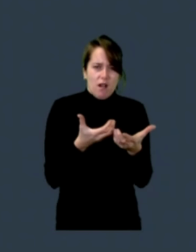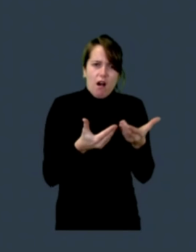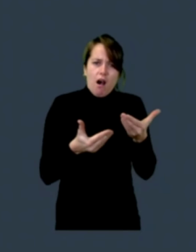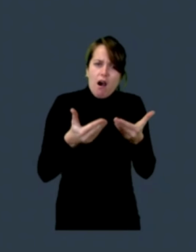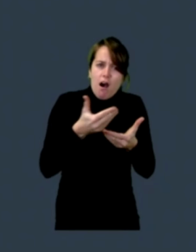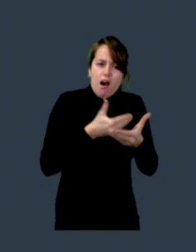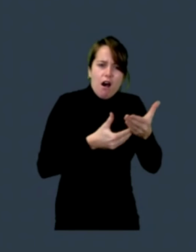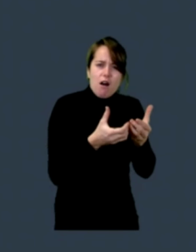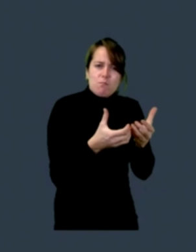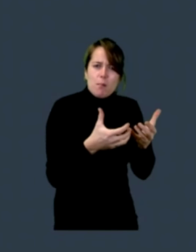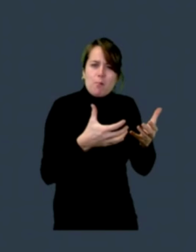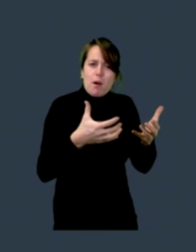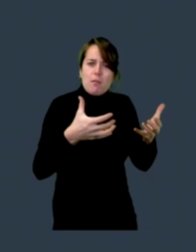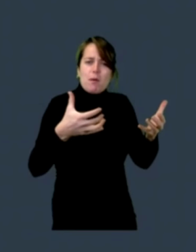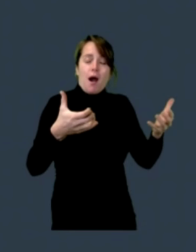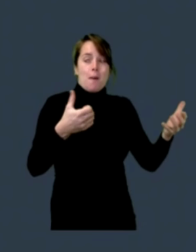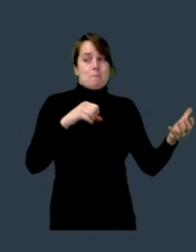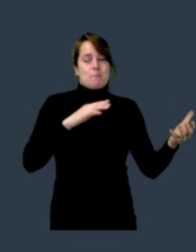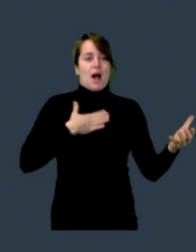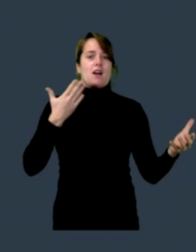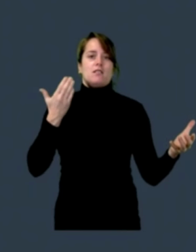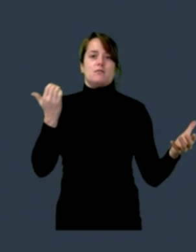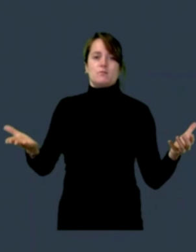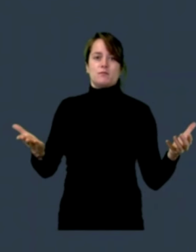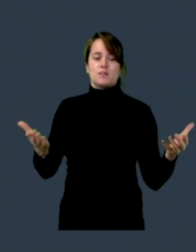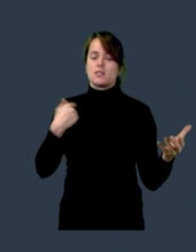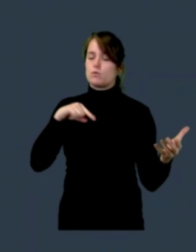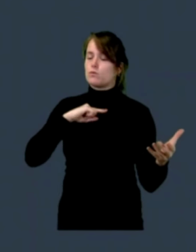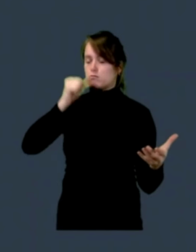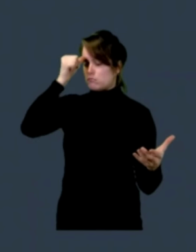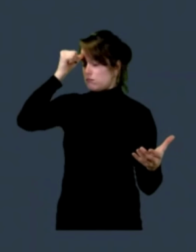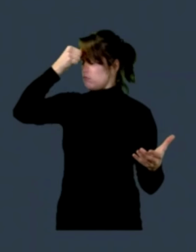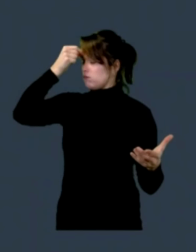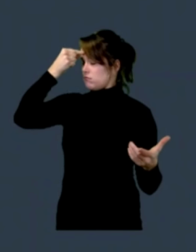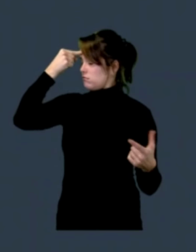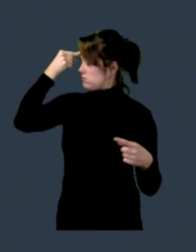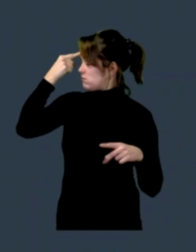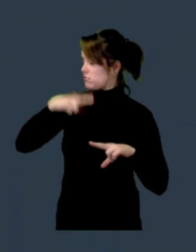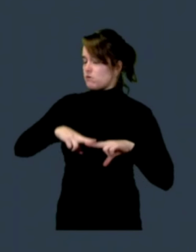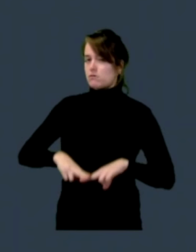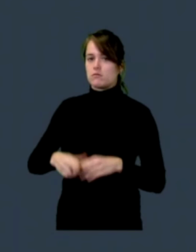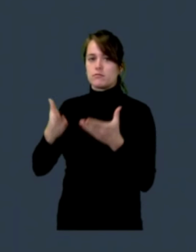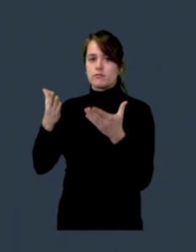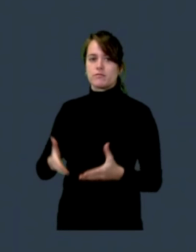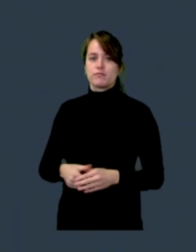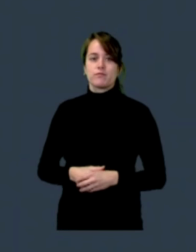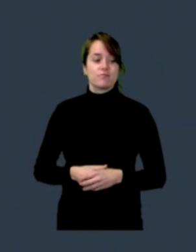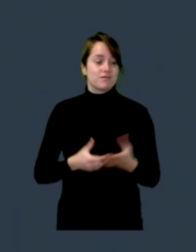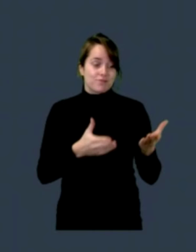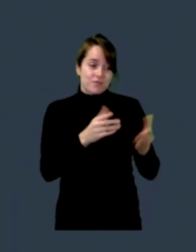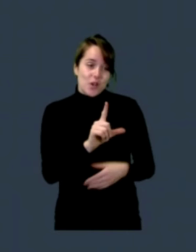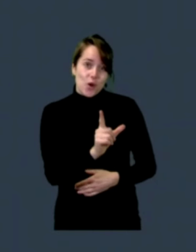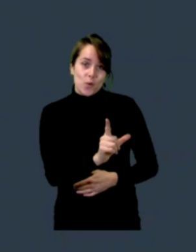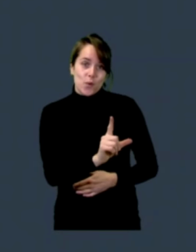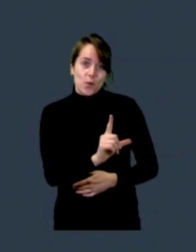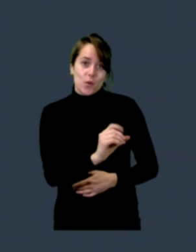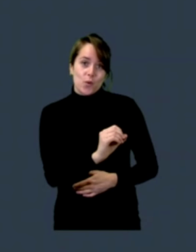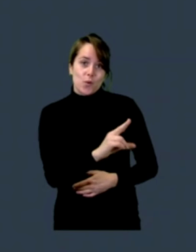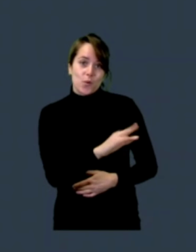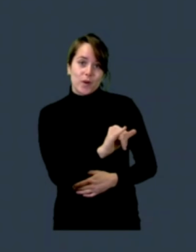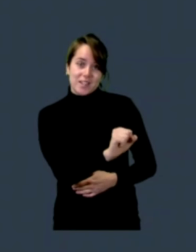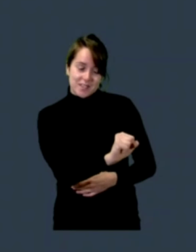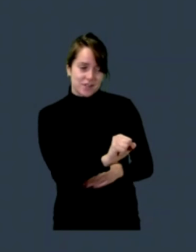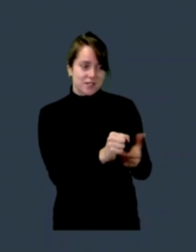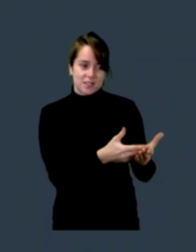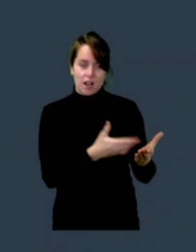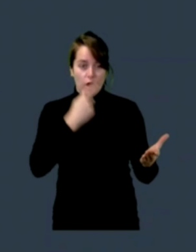cela restera toujours gravé dans notre mémoire. Lui rendre hommage aujourd'hui, Louis, c'est rendre hommage à son